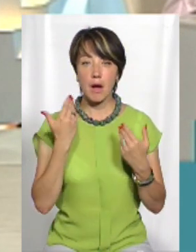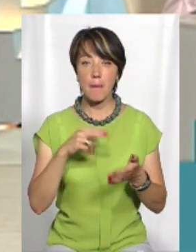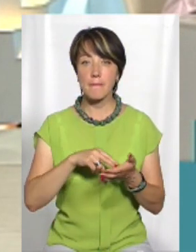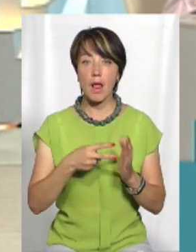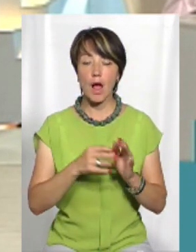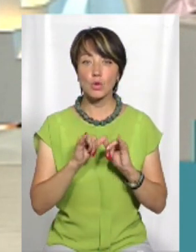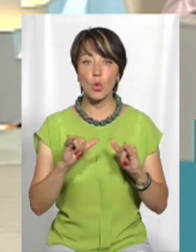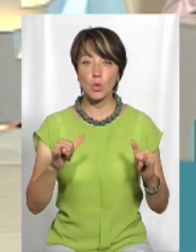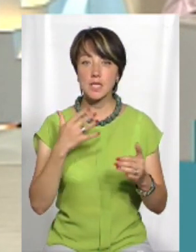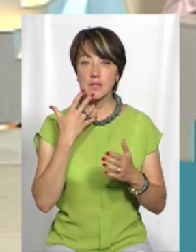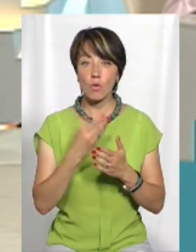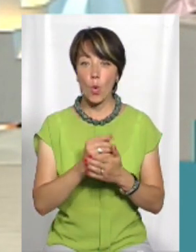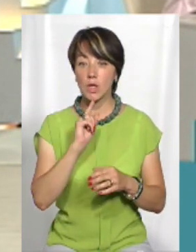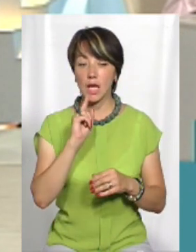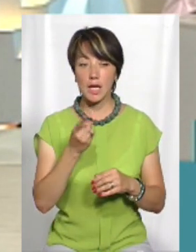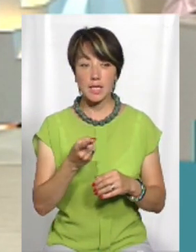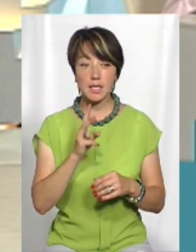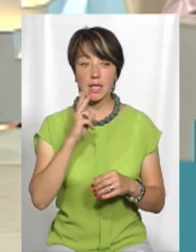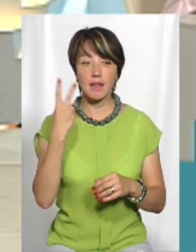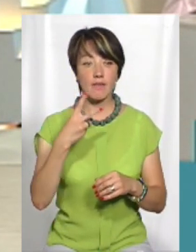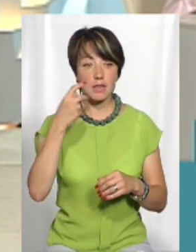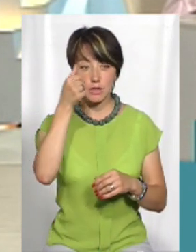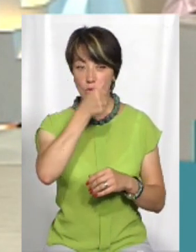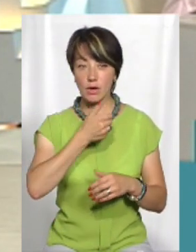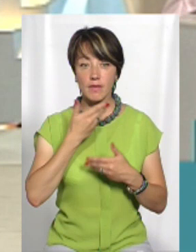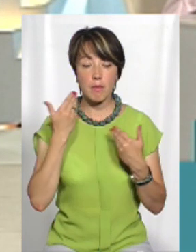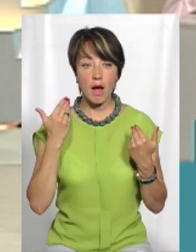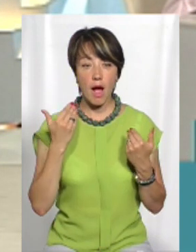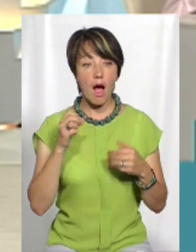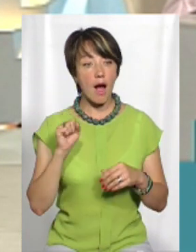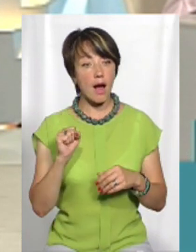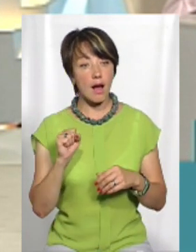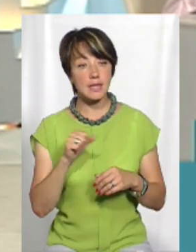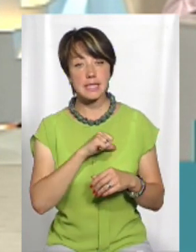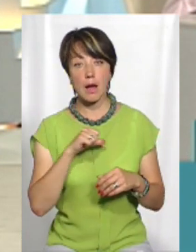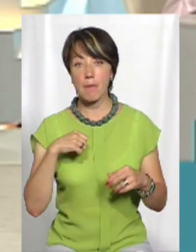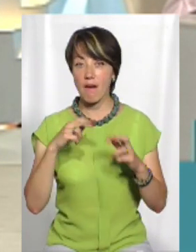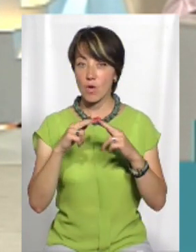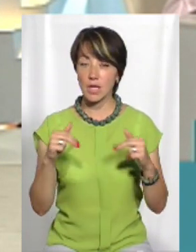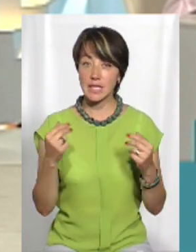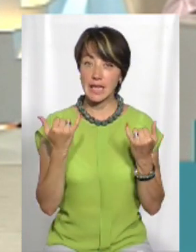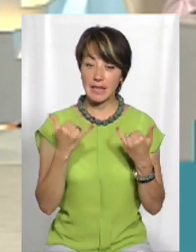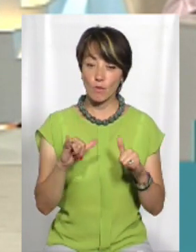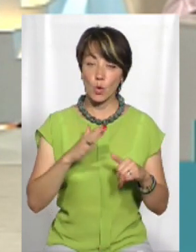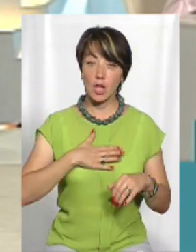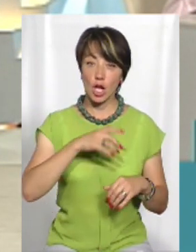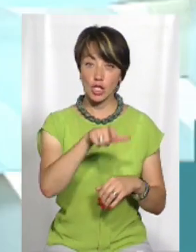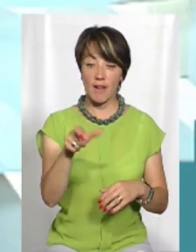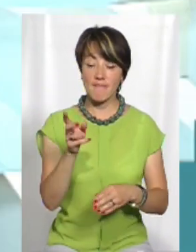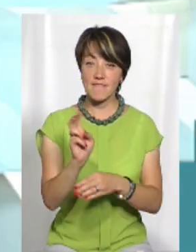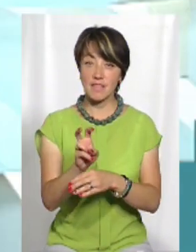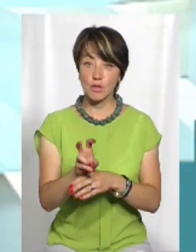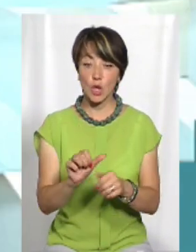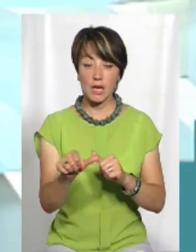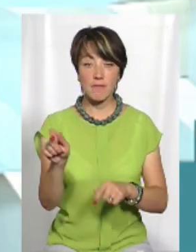плану розвитку свого на один рік і на 20 років немає. А сама фортеця дивує наших відвідувачів, крім